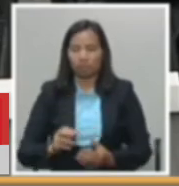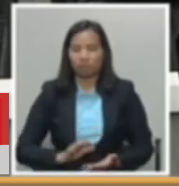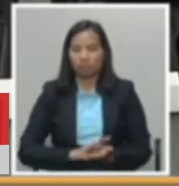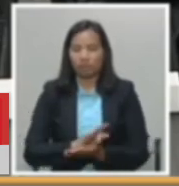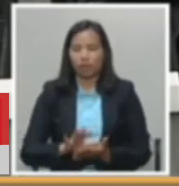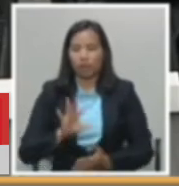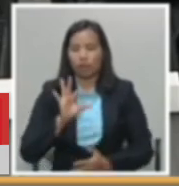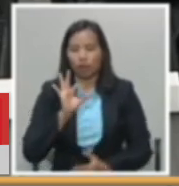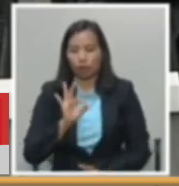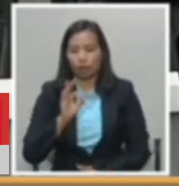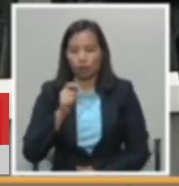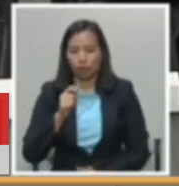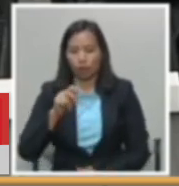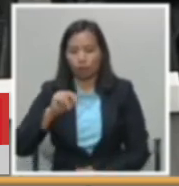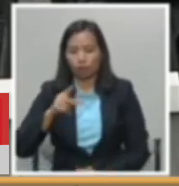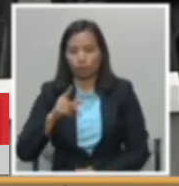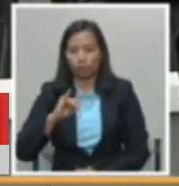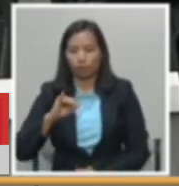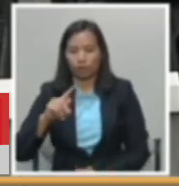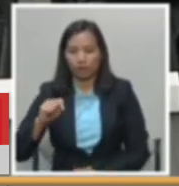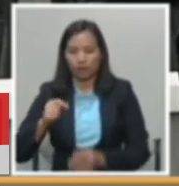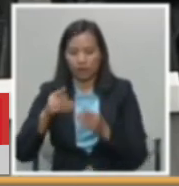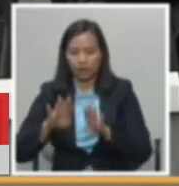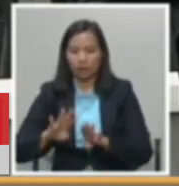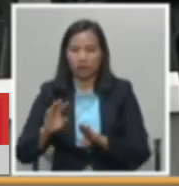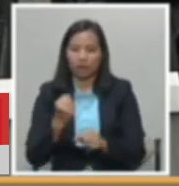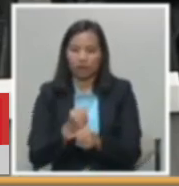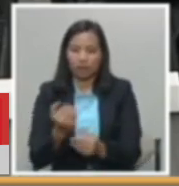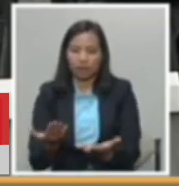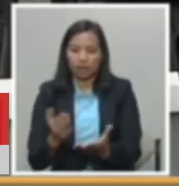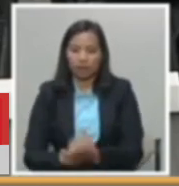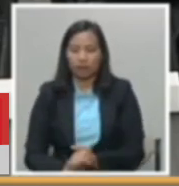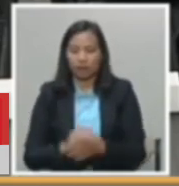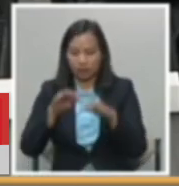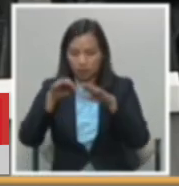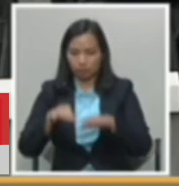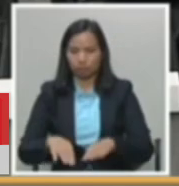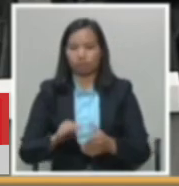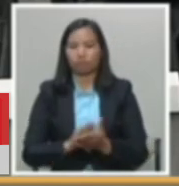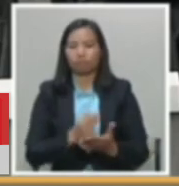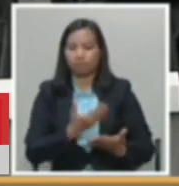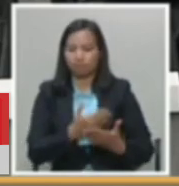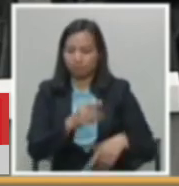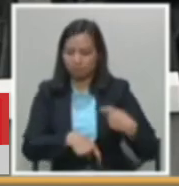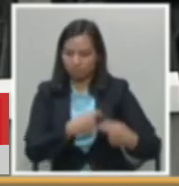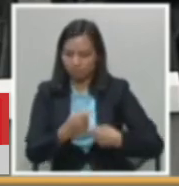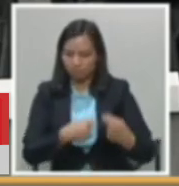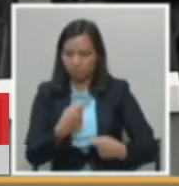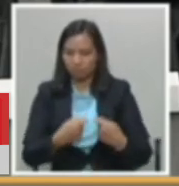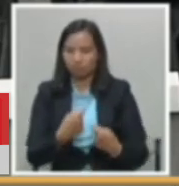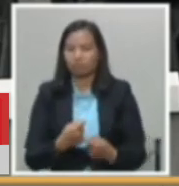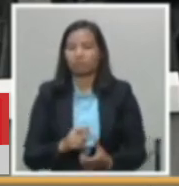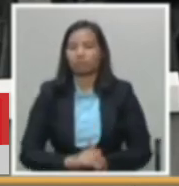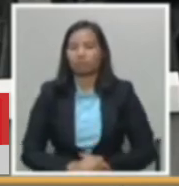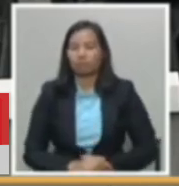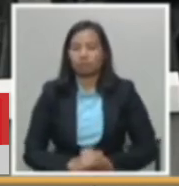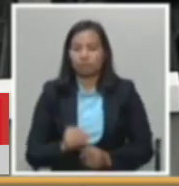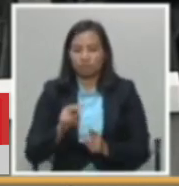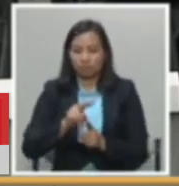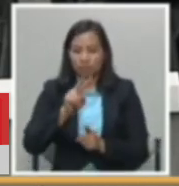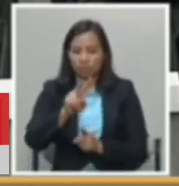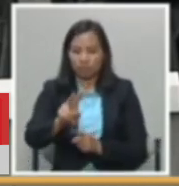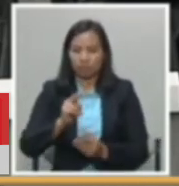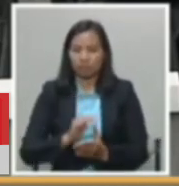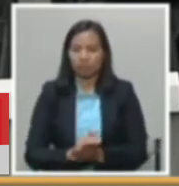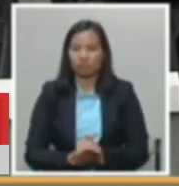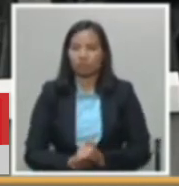ไรซึ่งถ้าทำได้ประชาชนก็จะได้ลดแบ่งเบาภาระเพราะเงินเขาก็ไม่มีอยู่แล้ว ประเด็นที่2คือเรื่องของการเ